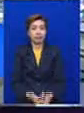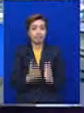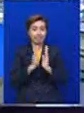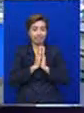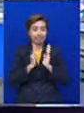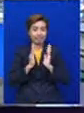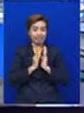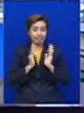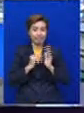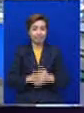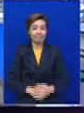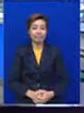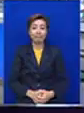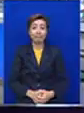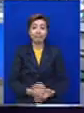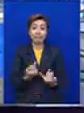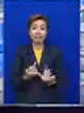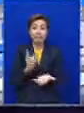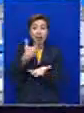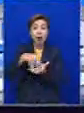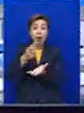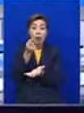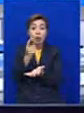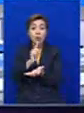ค่ะขอบคุณคุณโสรดาเข็มเจริญนะคะรายงานจากที่จังหวัดราช